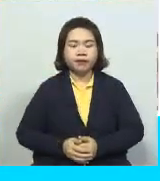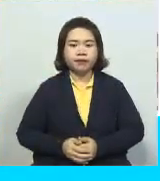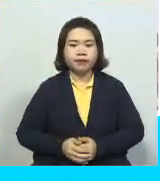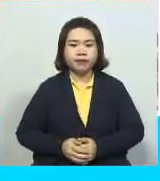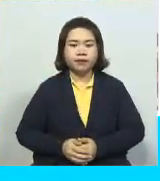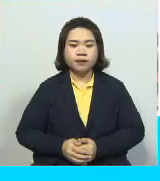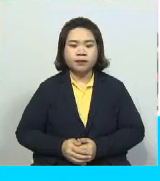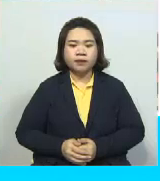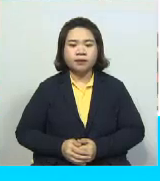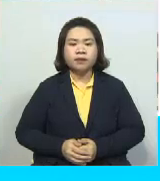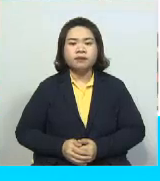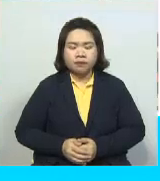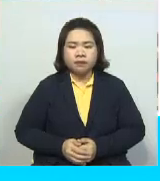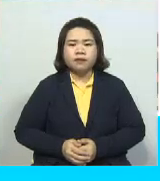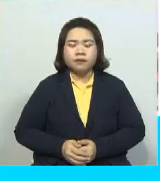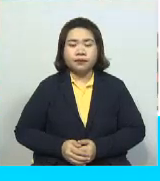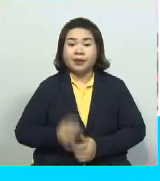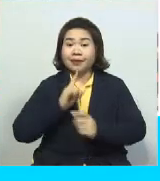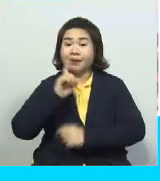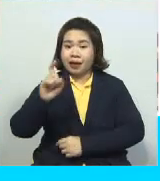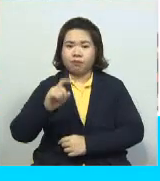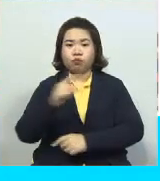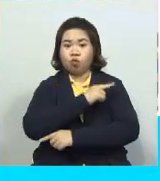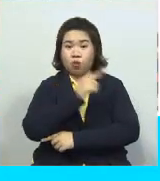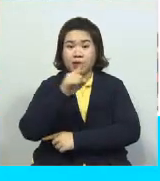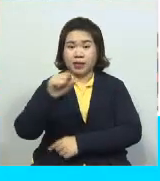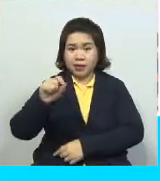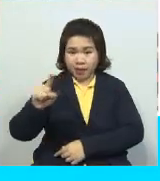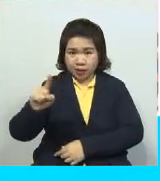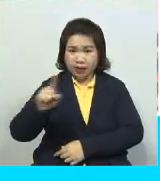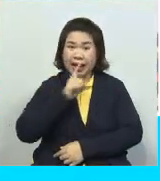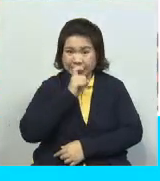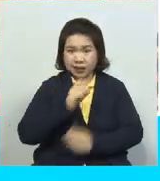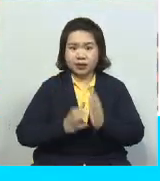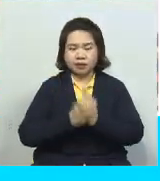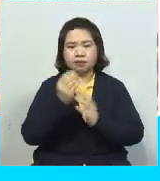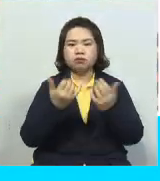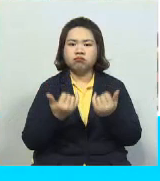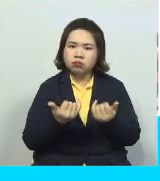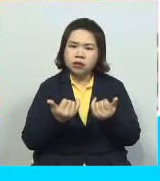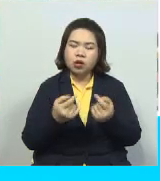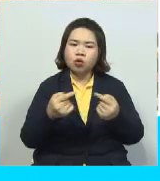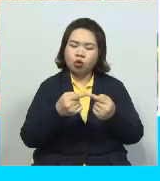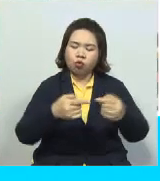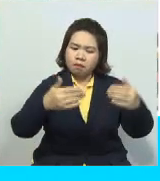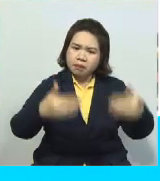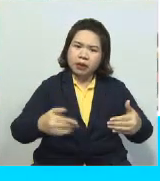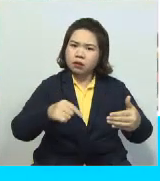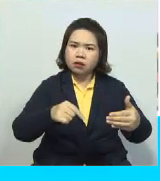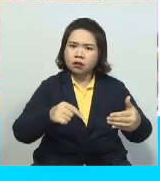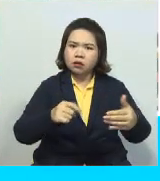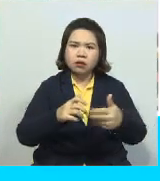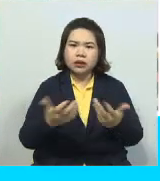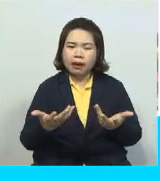ครับ ค่ะแล้วอย่างนี้วันที่21หรือว่าวันอาทิตย์นี้เนี่ยค่ะเรื่องของการปิดการจราจรเรา